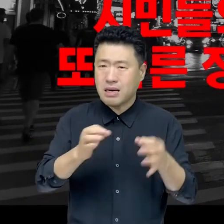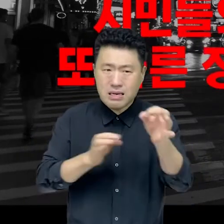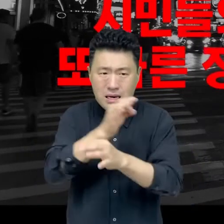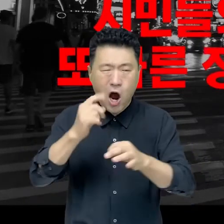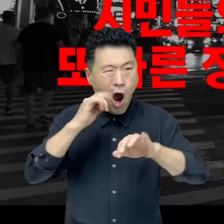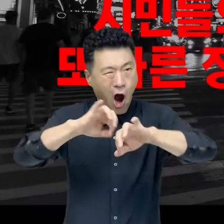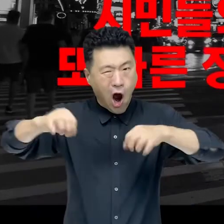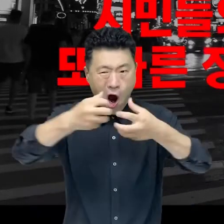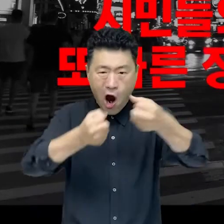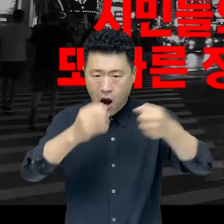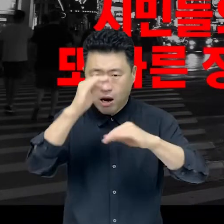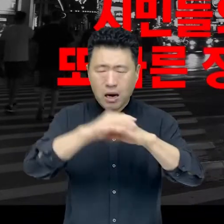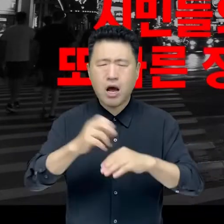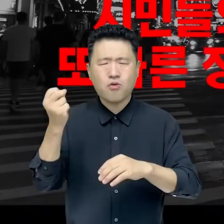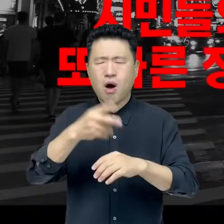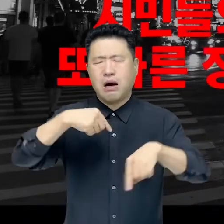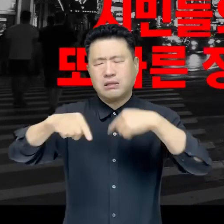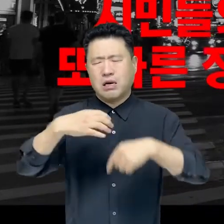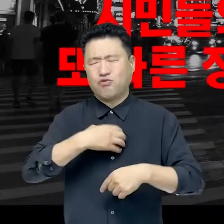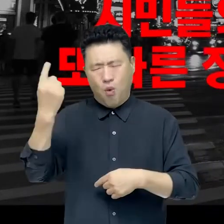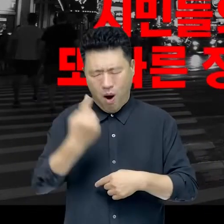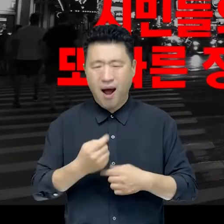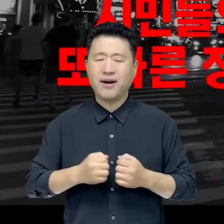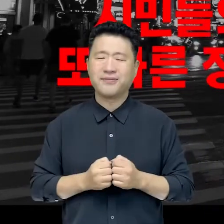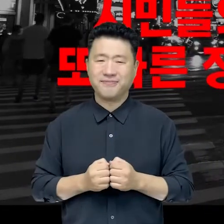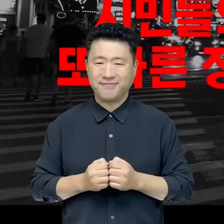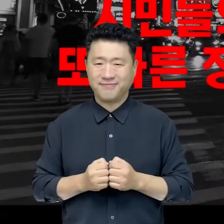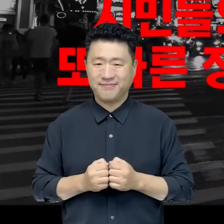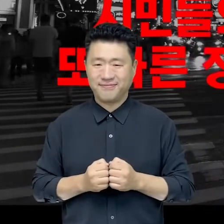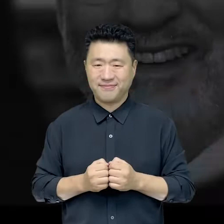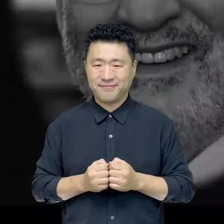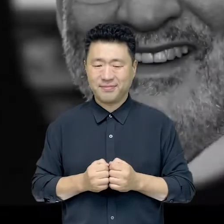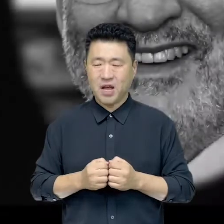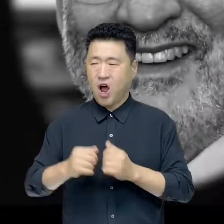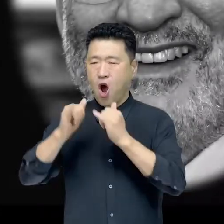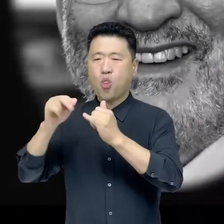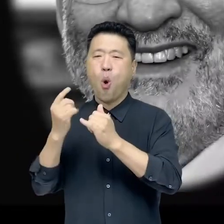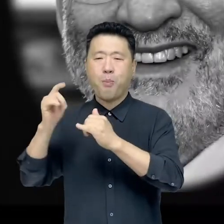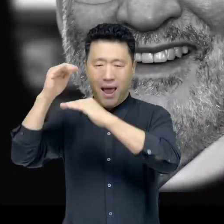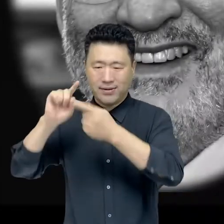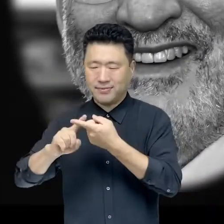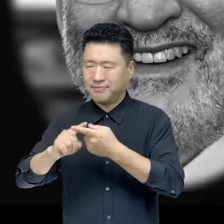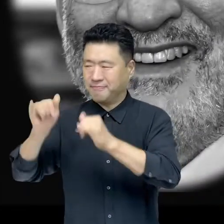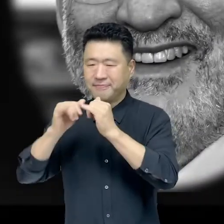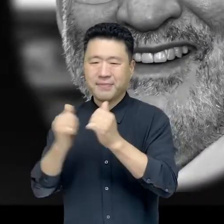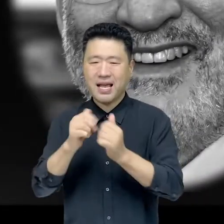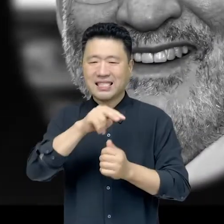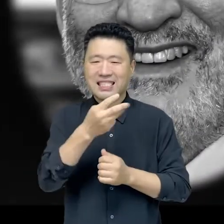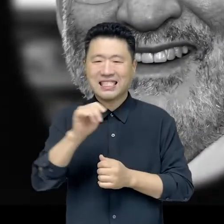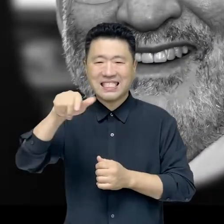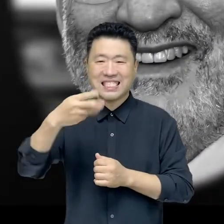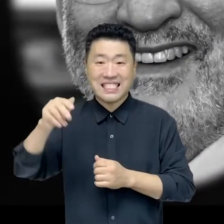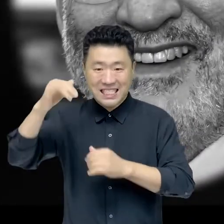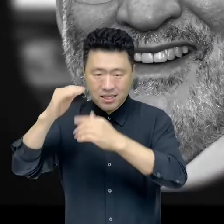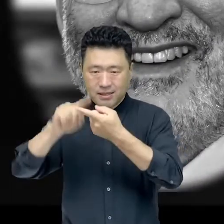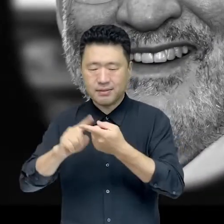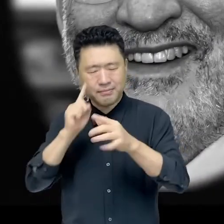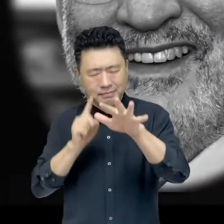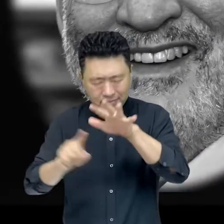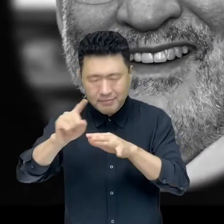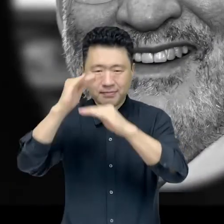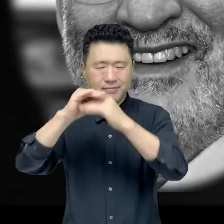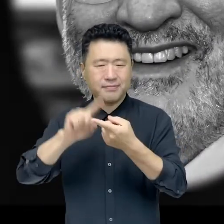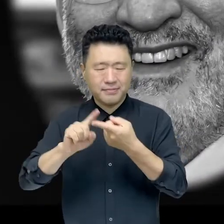경제적 분열은 또 다른 정치 위기를 불러올 것이다. 노벨 경제학상 수상자 스티글리츠의